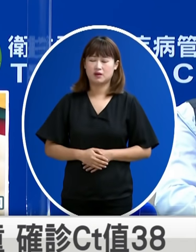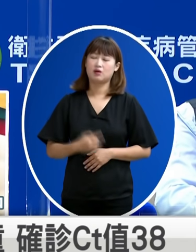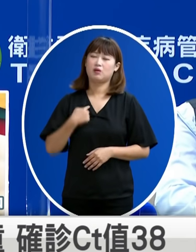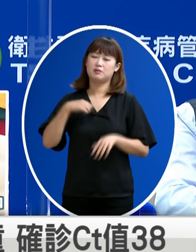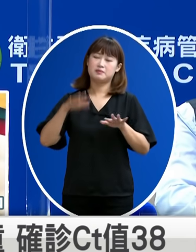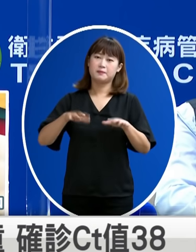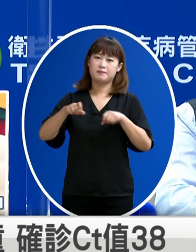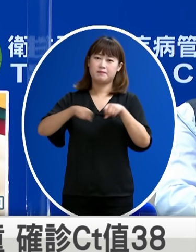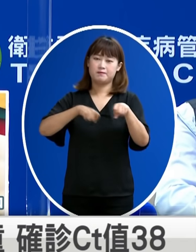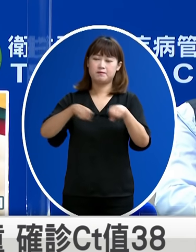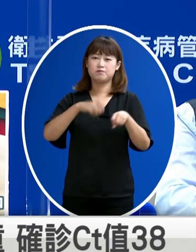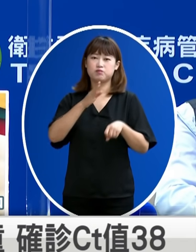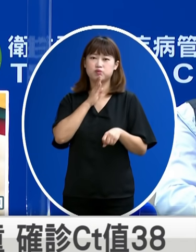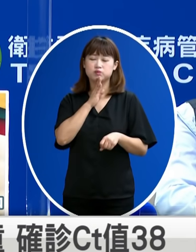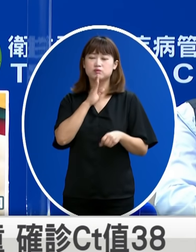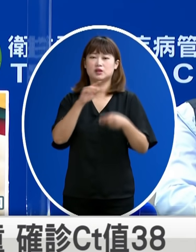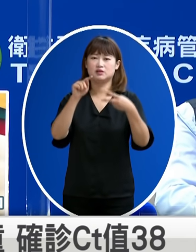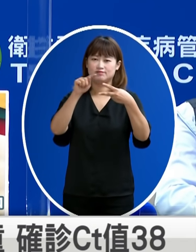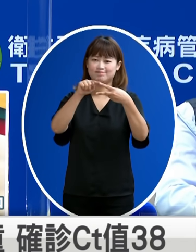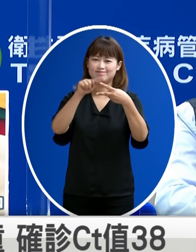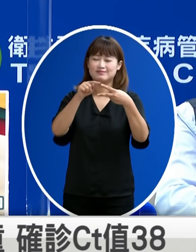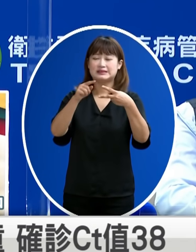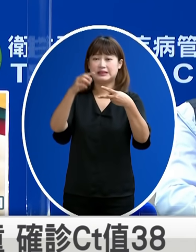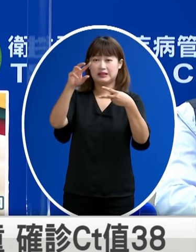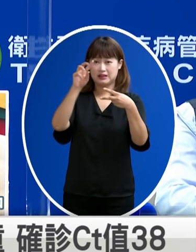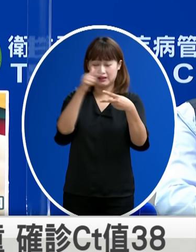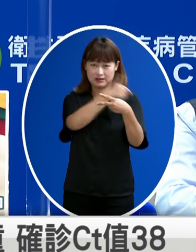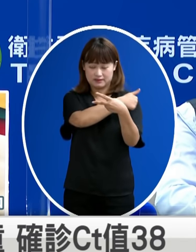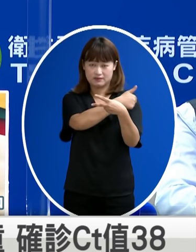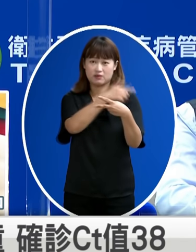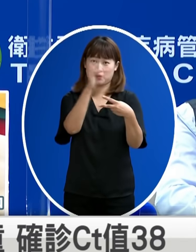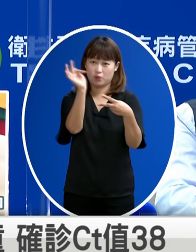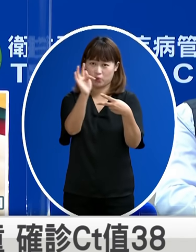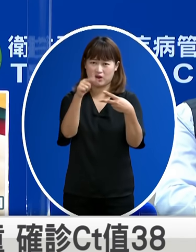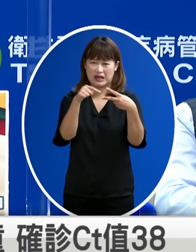哈，或者已经超过那4000的啊第二剂的人。